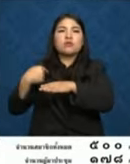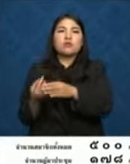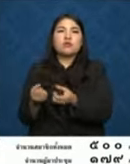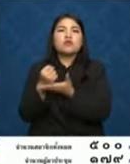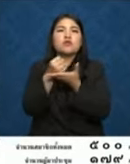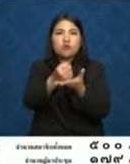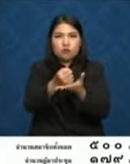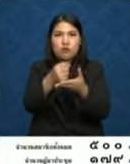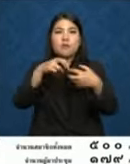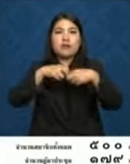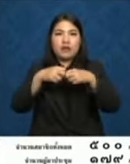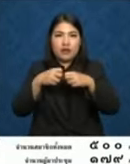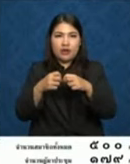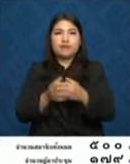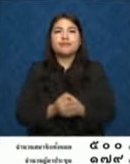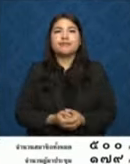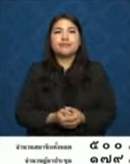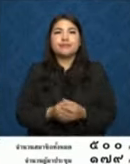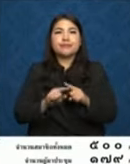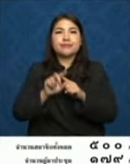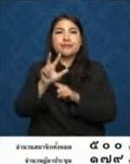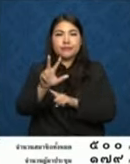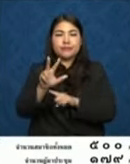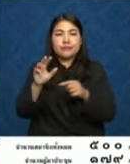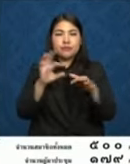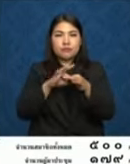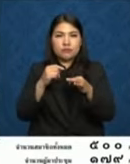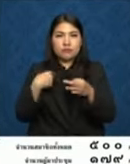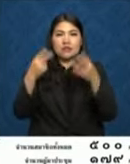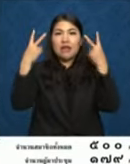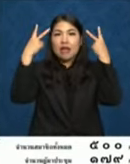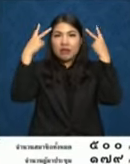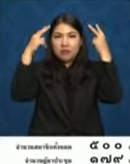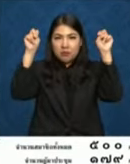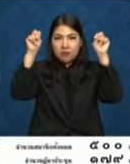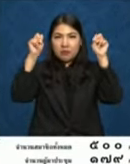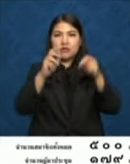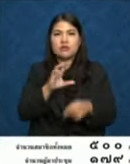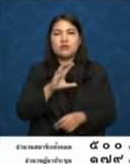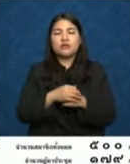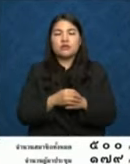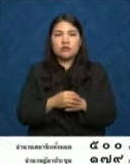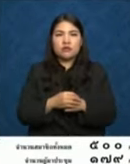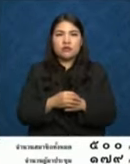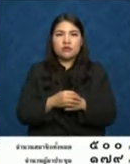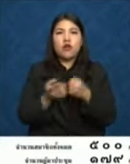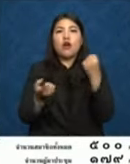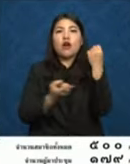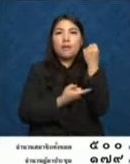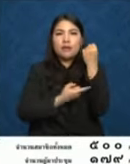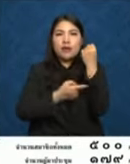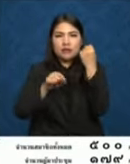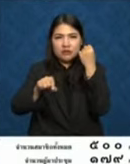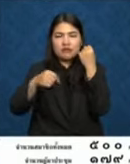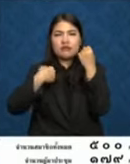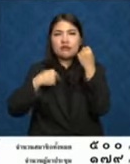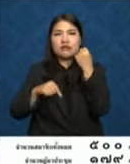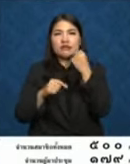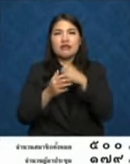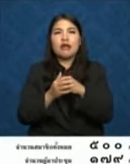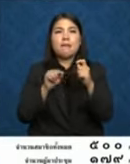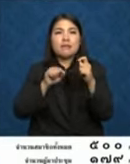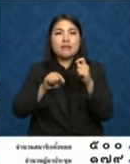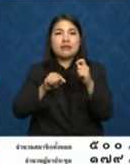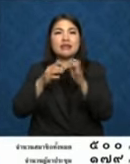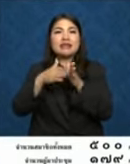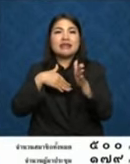ครับเรื่องที่3ได้รับเรื่องร้องทุกข์จากท่านนายกฉลองทุมขุมทศและกำนันศิริวัฒน์หล่อนจันทึกตำบลดอนเมืองอำเภอสีคิ้ว